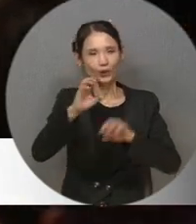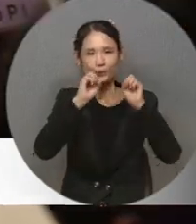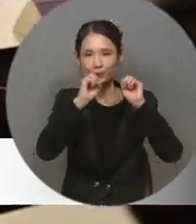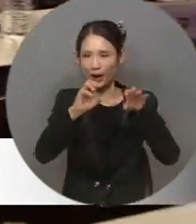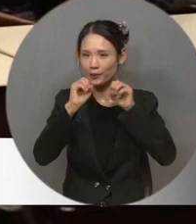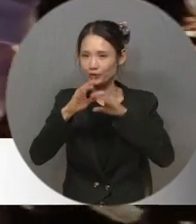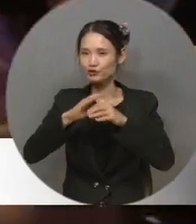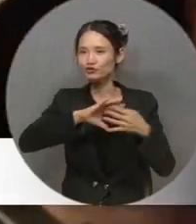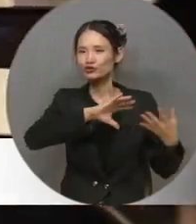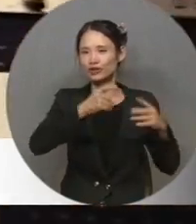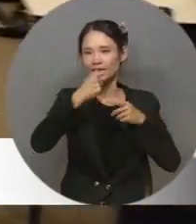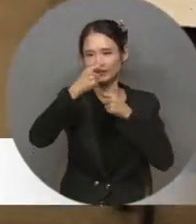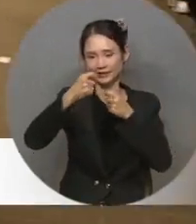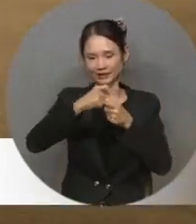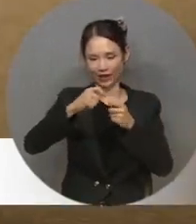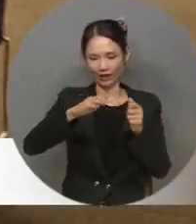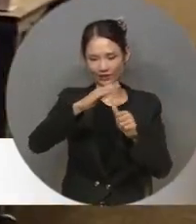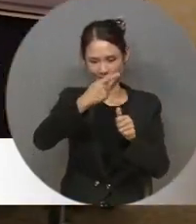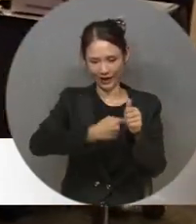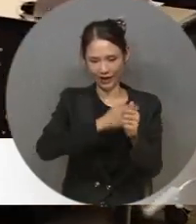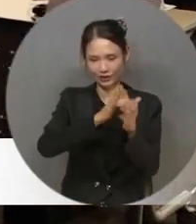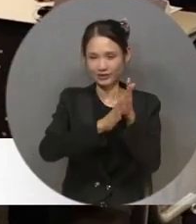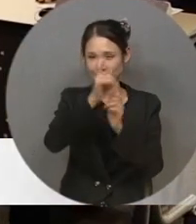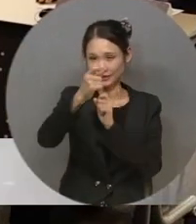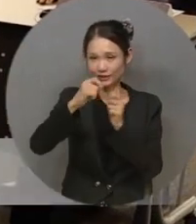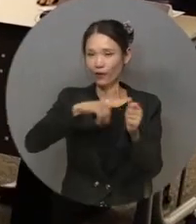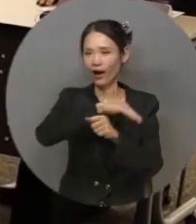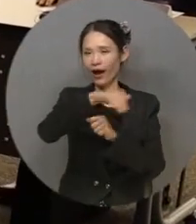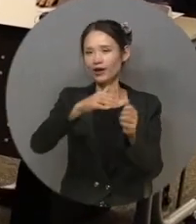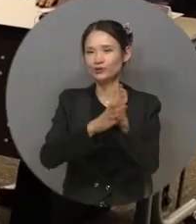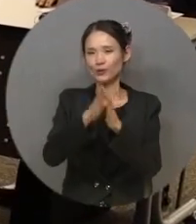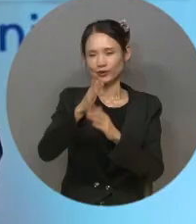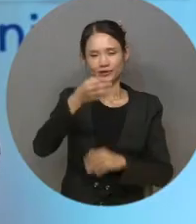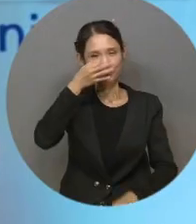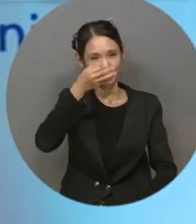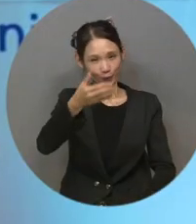친화 도시로 한 단계 도약하겠다는 의지를 밝히기도 했습니다.